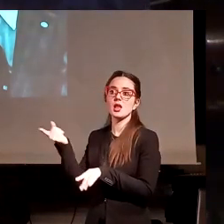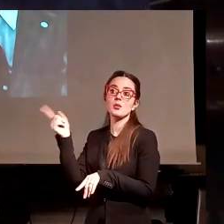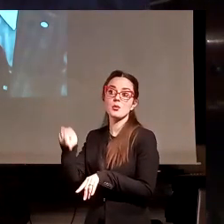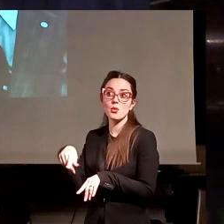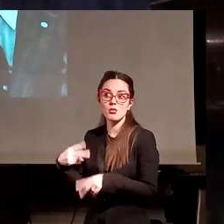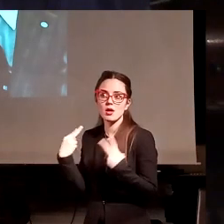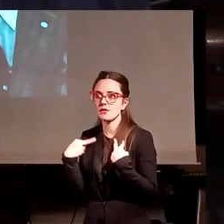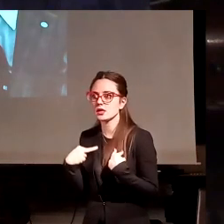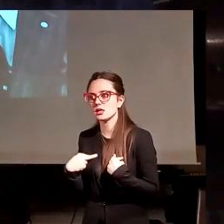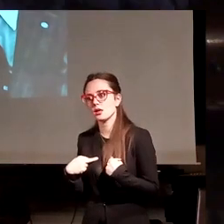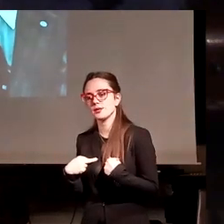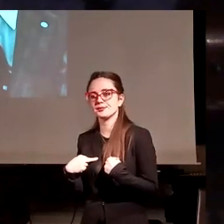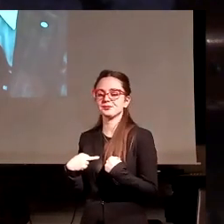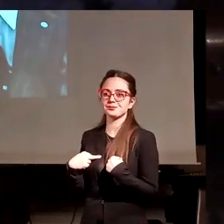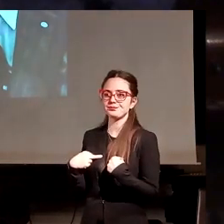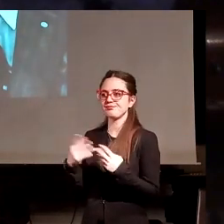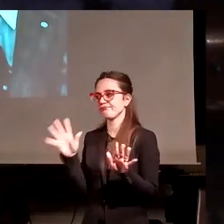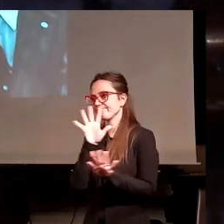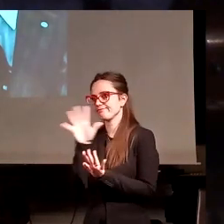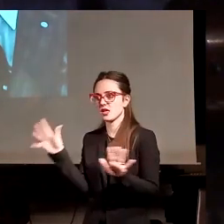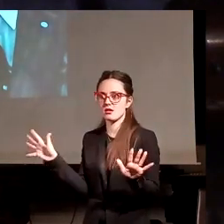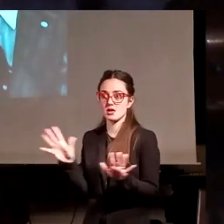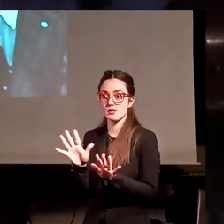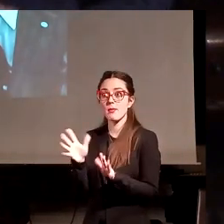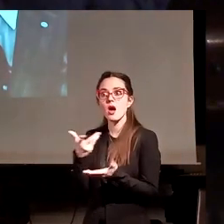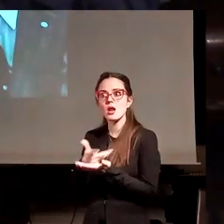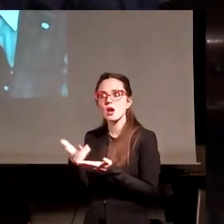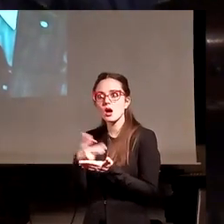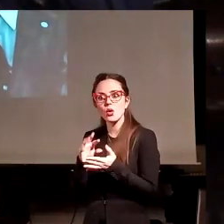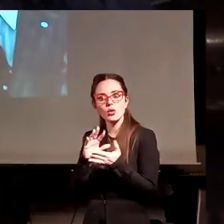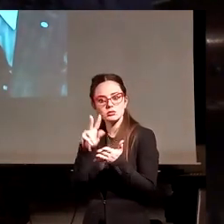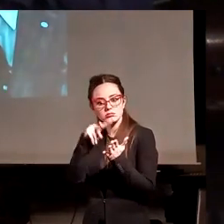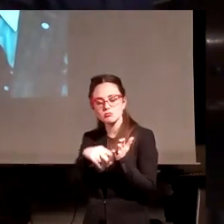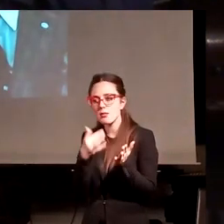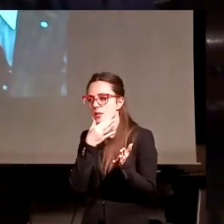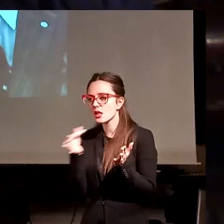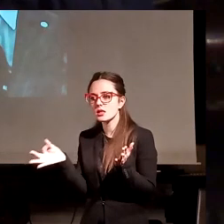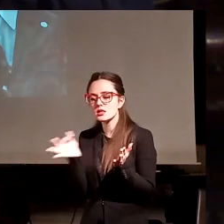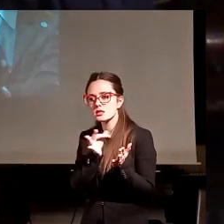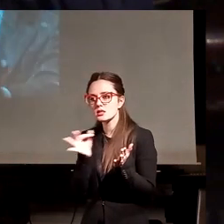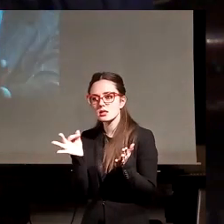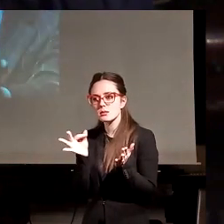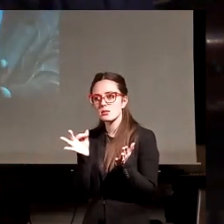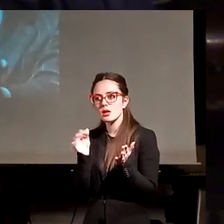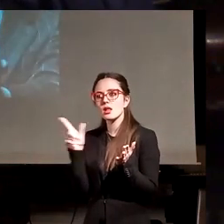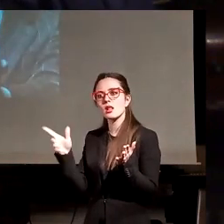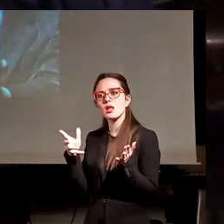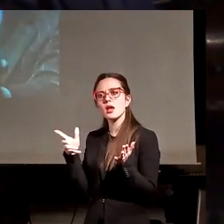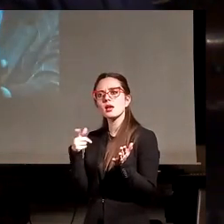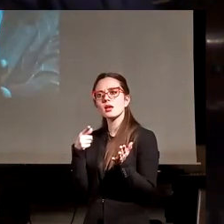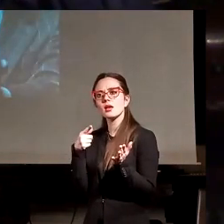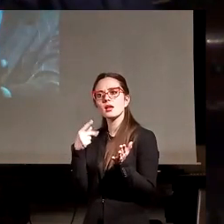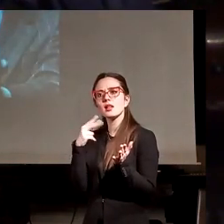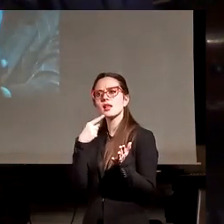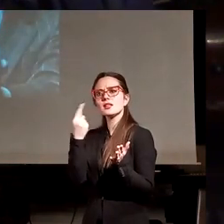vita racconta delle cose bellissimo per esempio sulla fama orgogliosamente gli ha detto ma lei